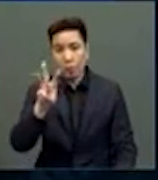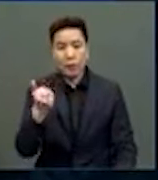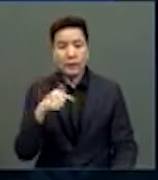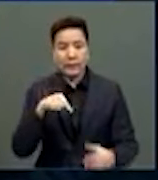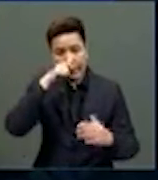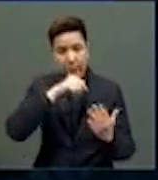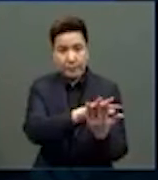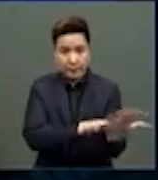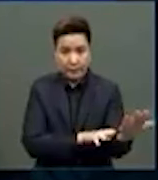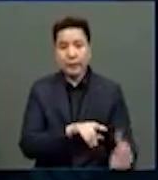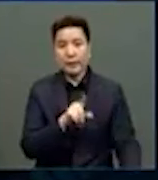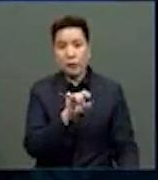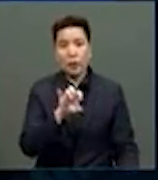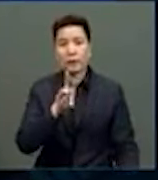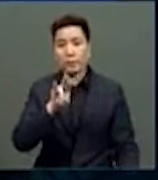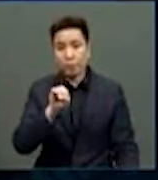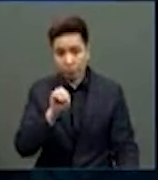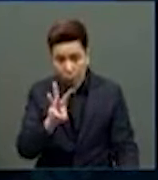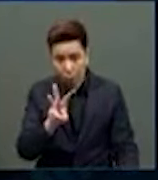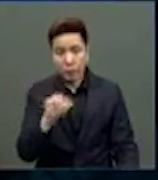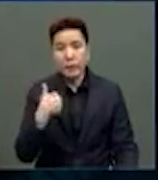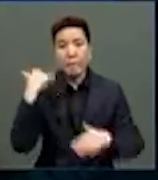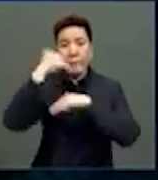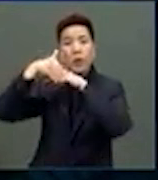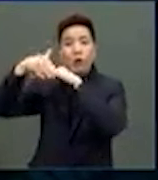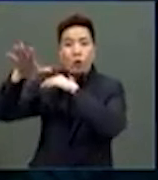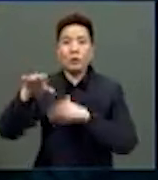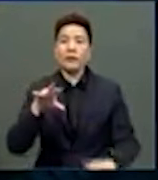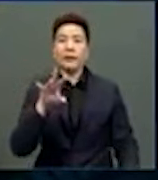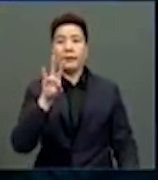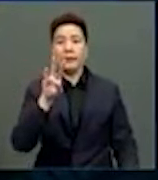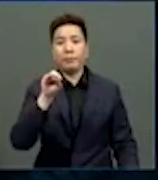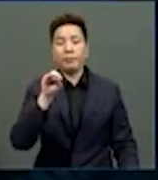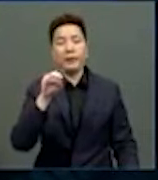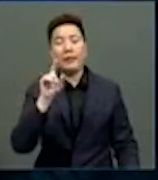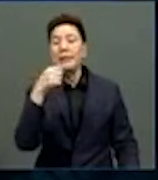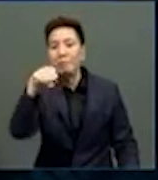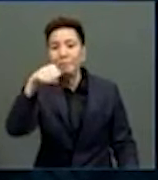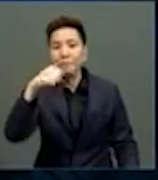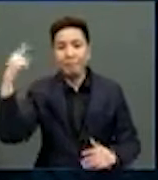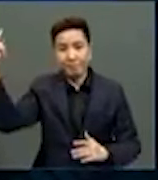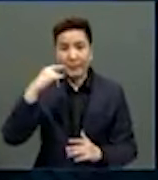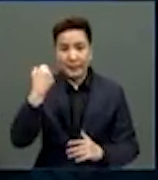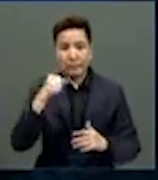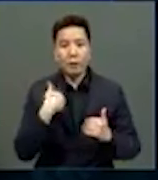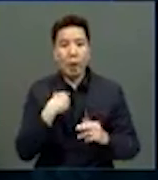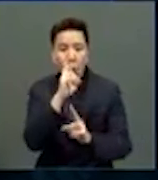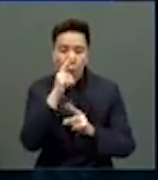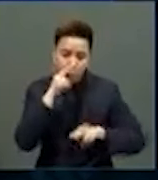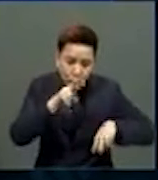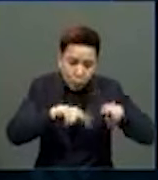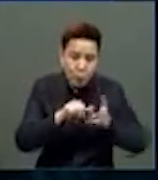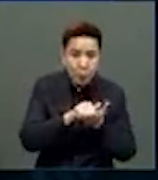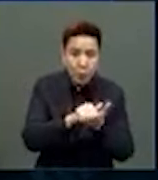ในประเทศ 176รายติดเชื้อจากต่างประเทศสิปรายในทั้งหมดนี้นะครับพบจากระบบเฝ้าระวังและ